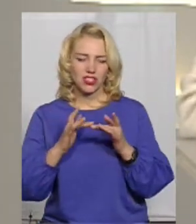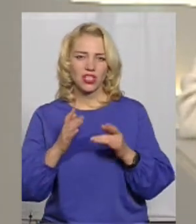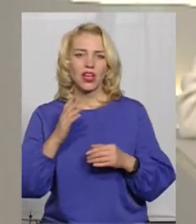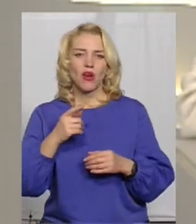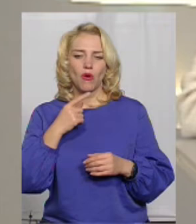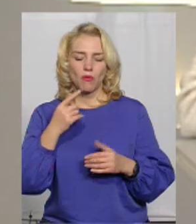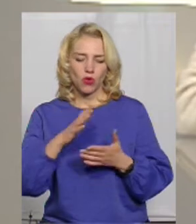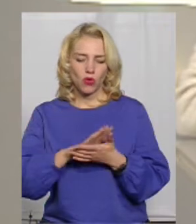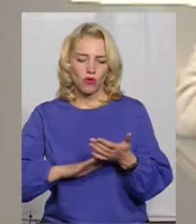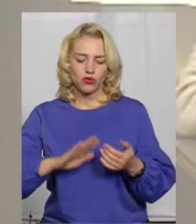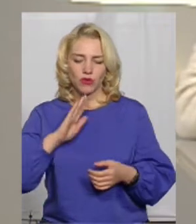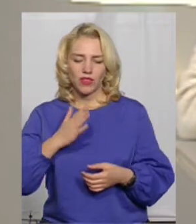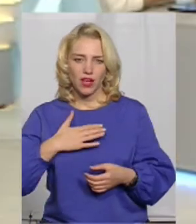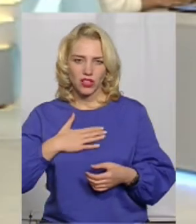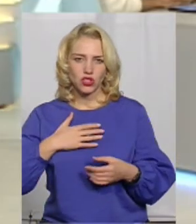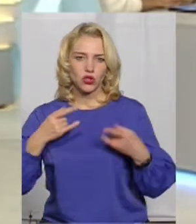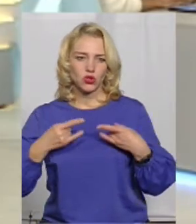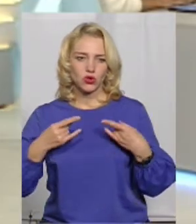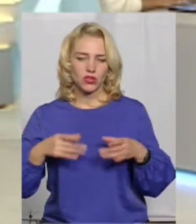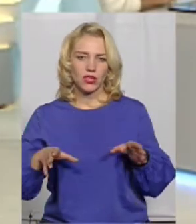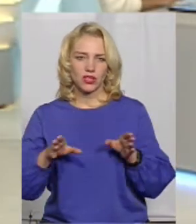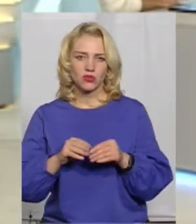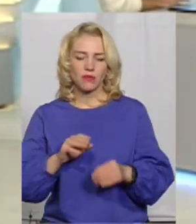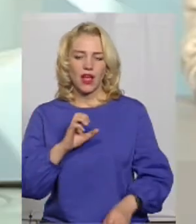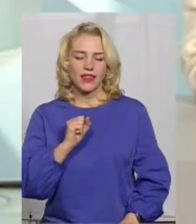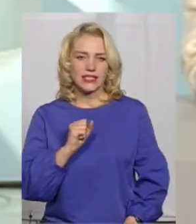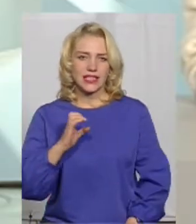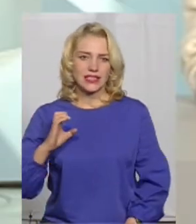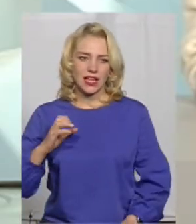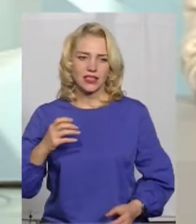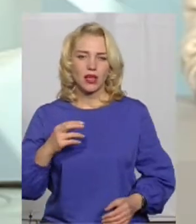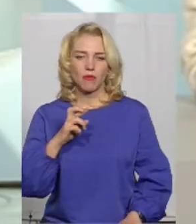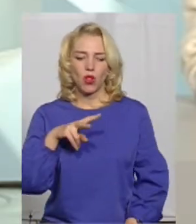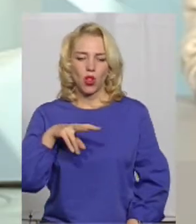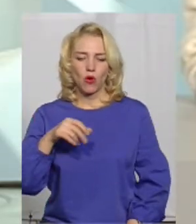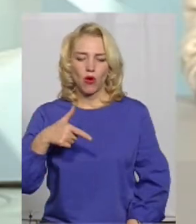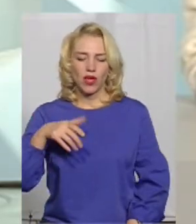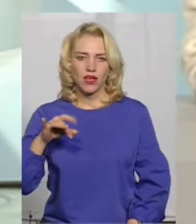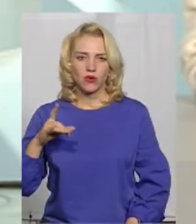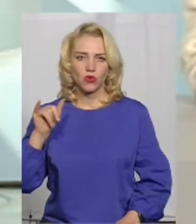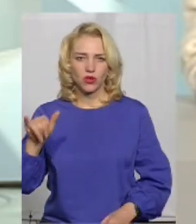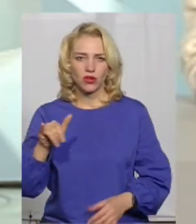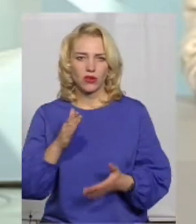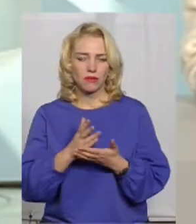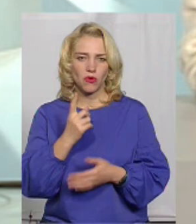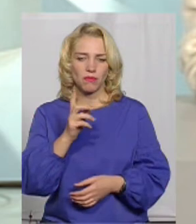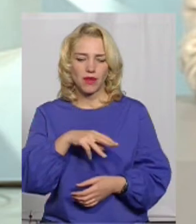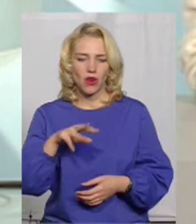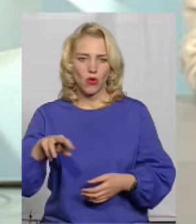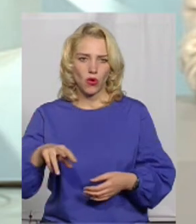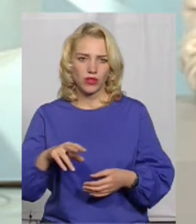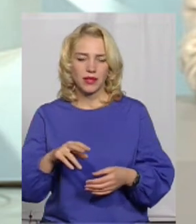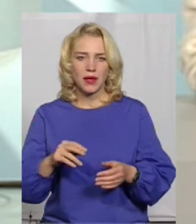студії разом із Анастасією Станік, блогеркою, у якої понад 1 000 000 підписників, та